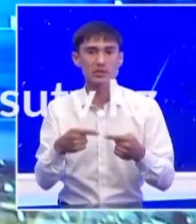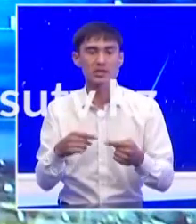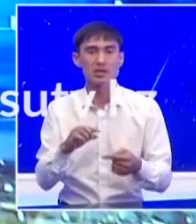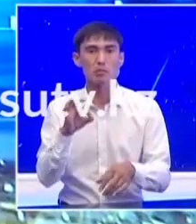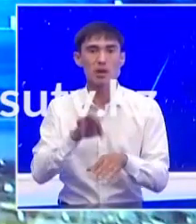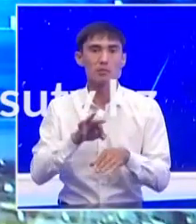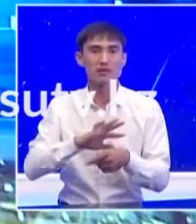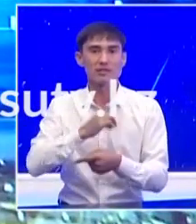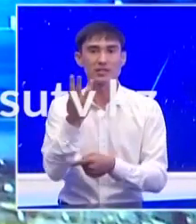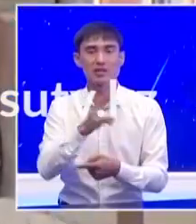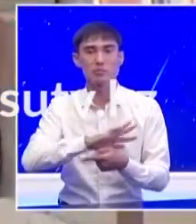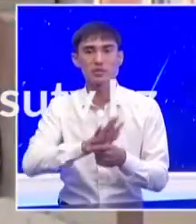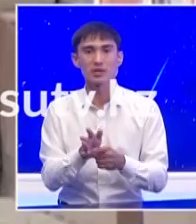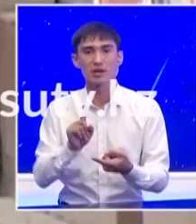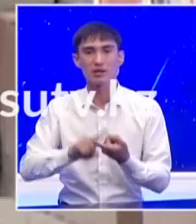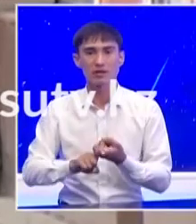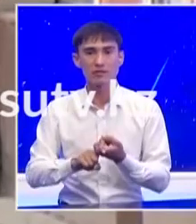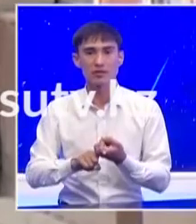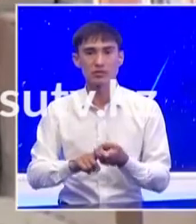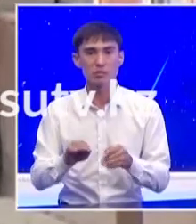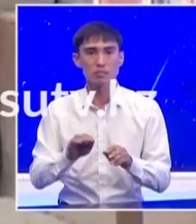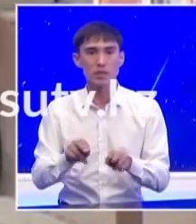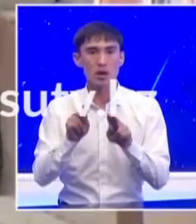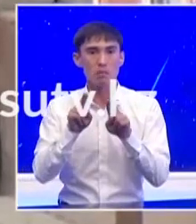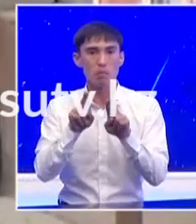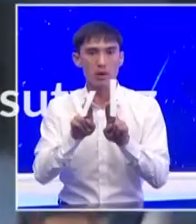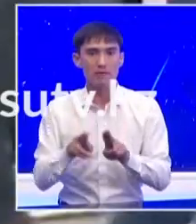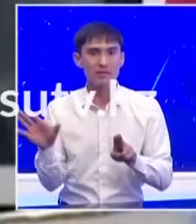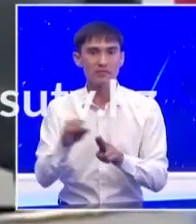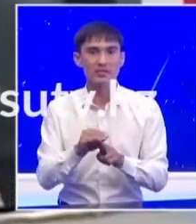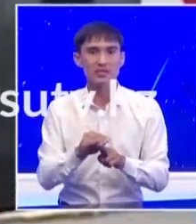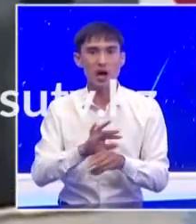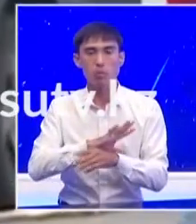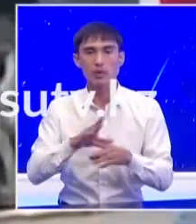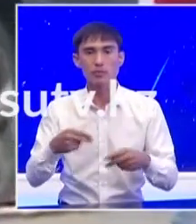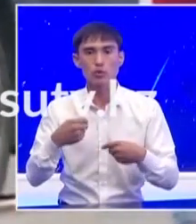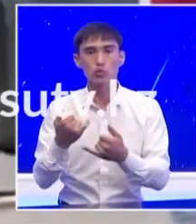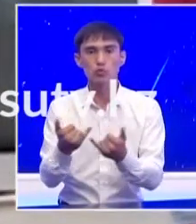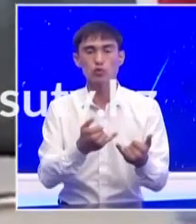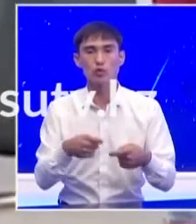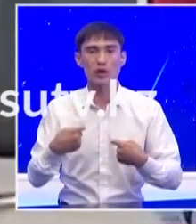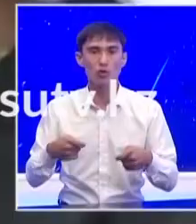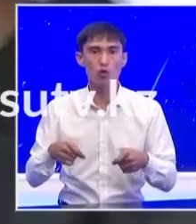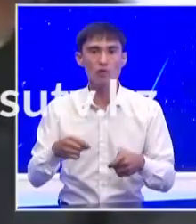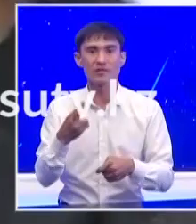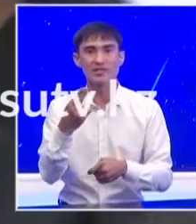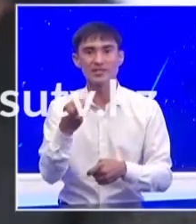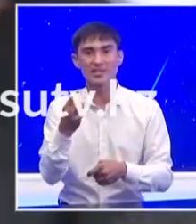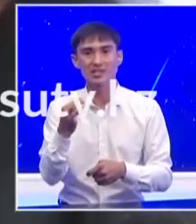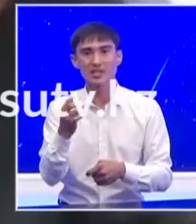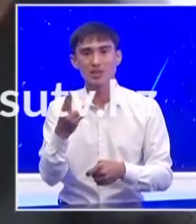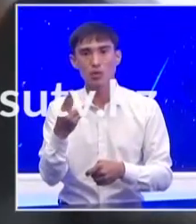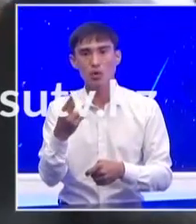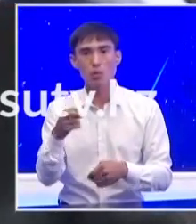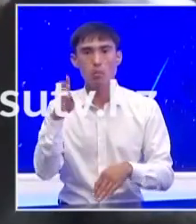последних 3 месяцев. Правило распространяется на все объекты сферы услуг и торговли, в их числе центры обслуживания населения,